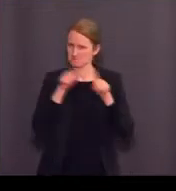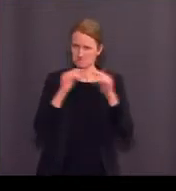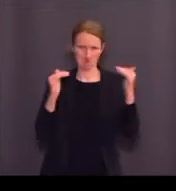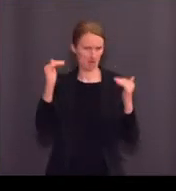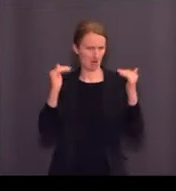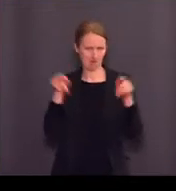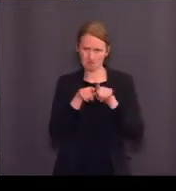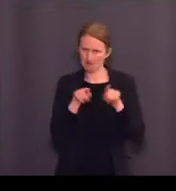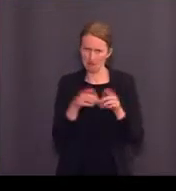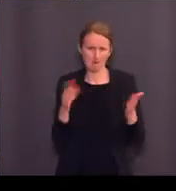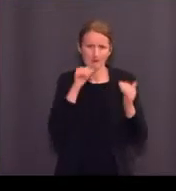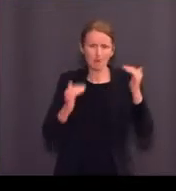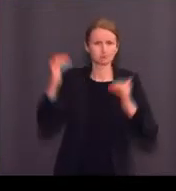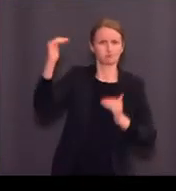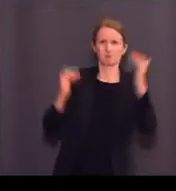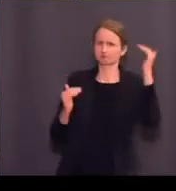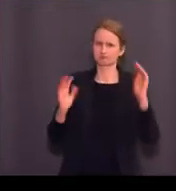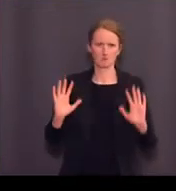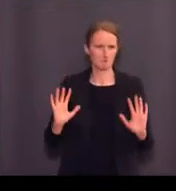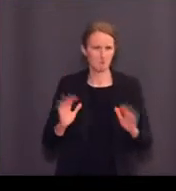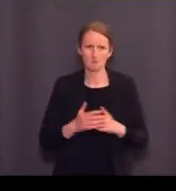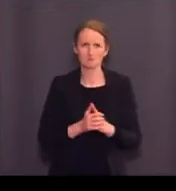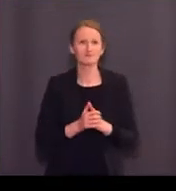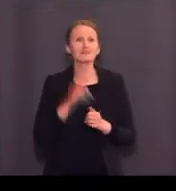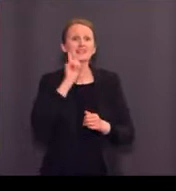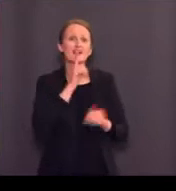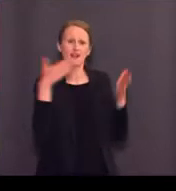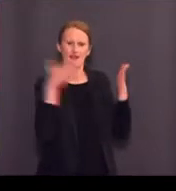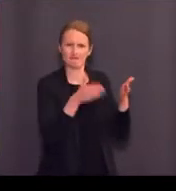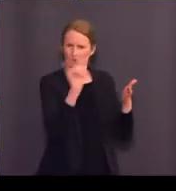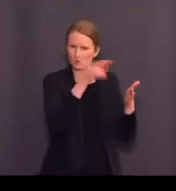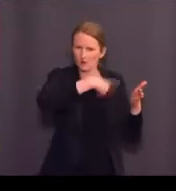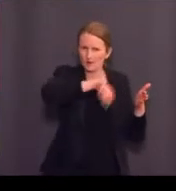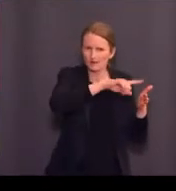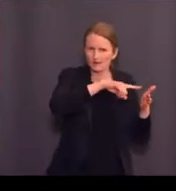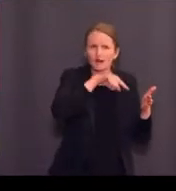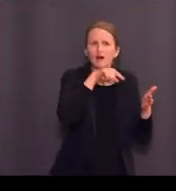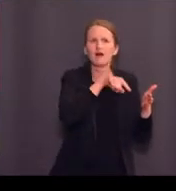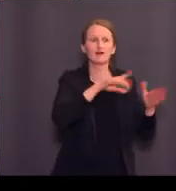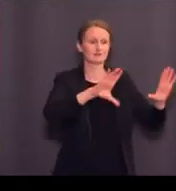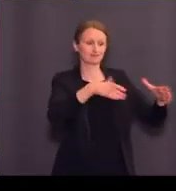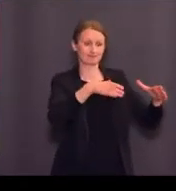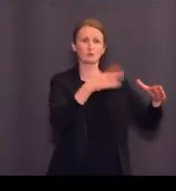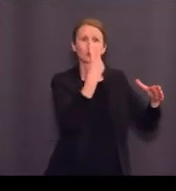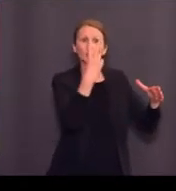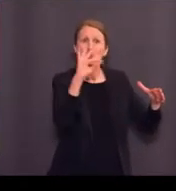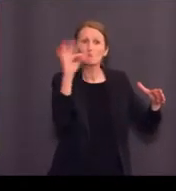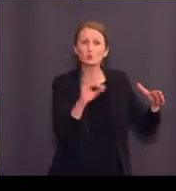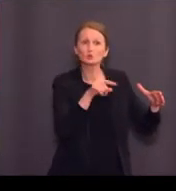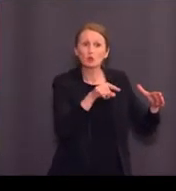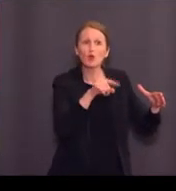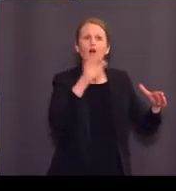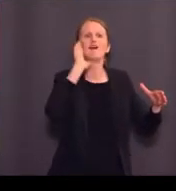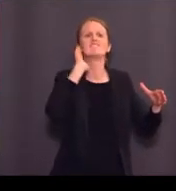ce qui se passe chez les élèves, 2% des élèves ont eu une infection Covid confirmée